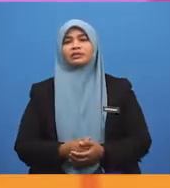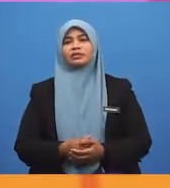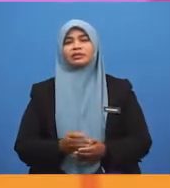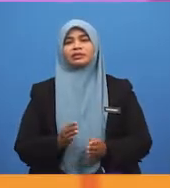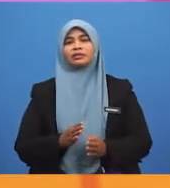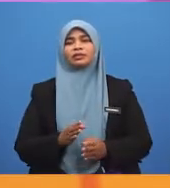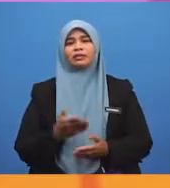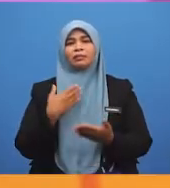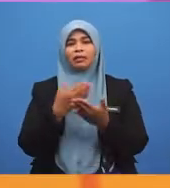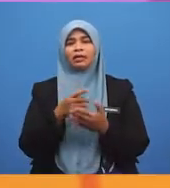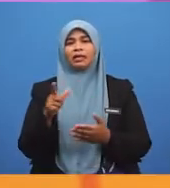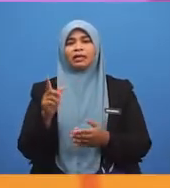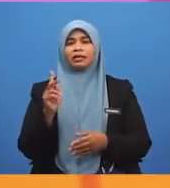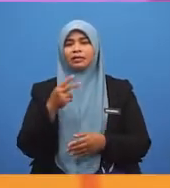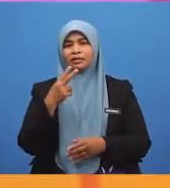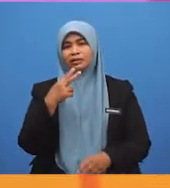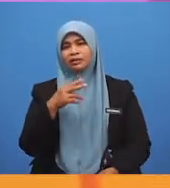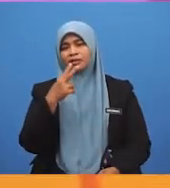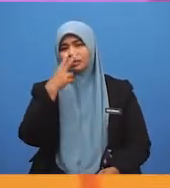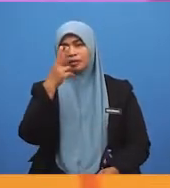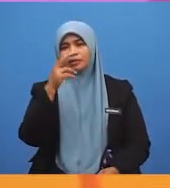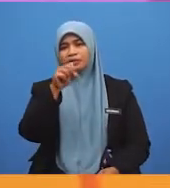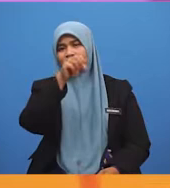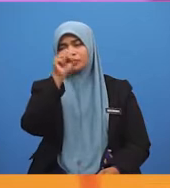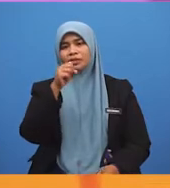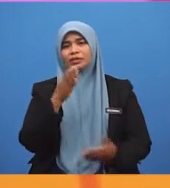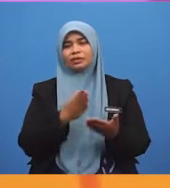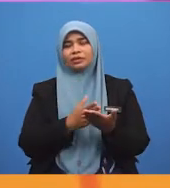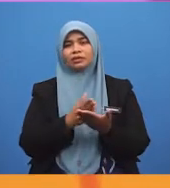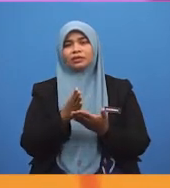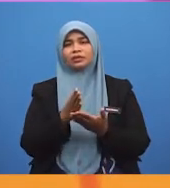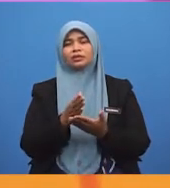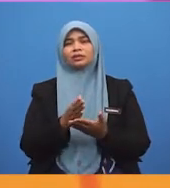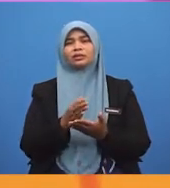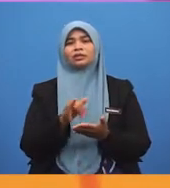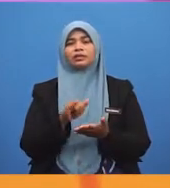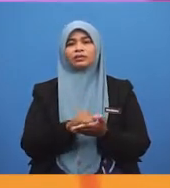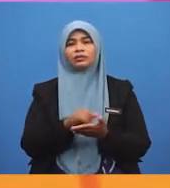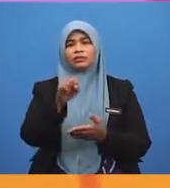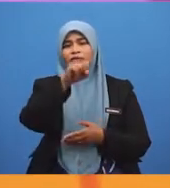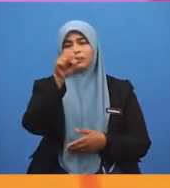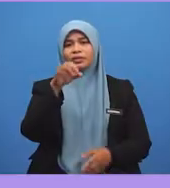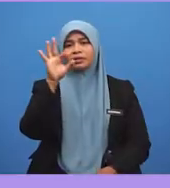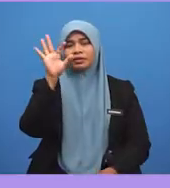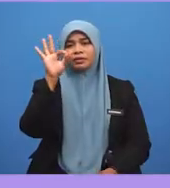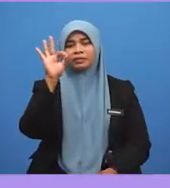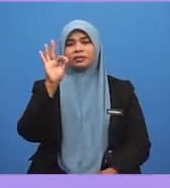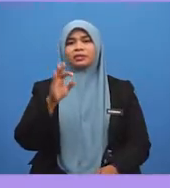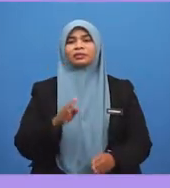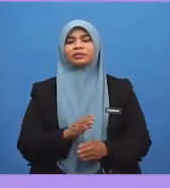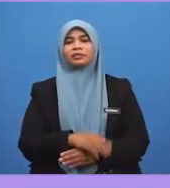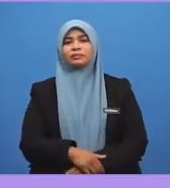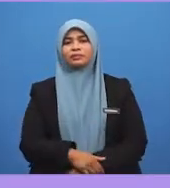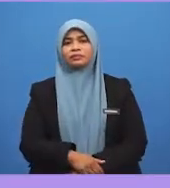Baiklah, kita lihat soalan yang seterusnya, iaitu soalan ke-9.